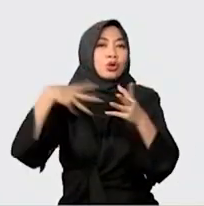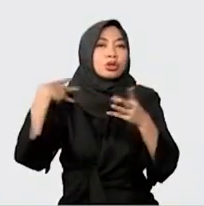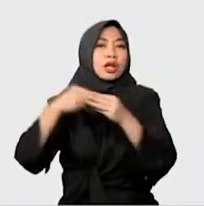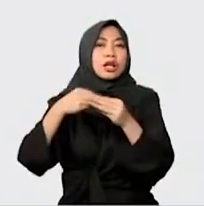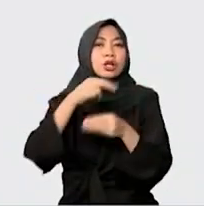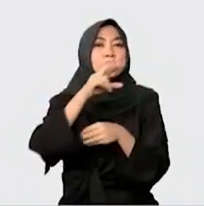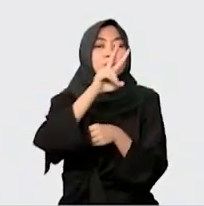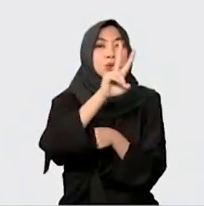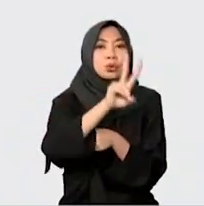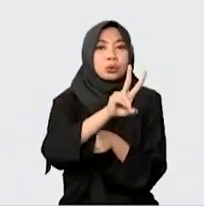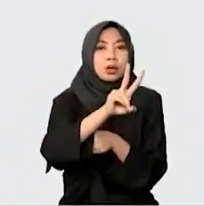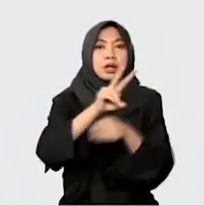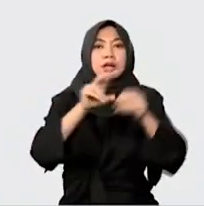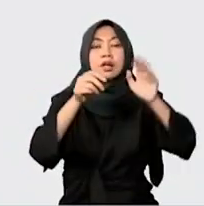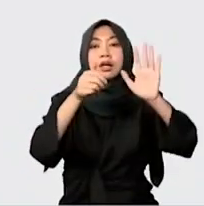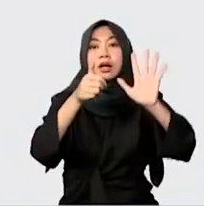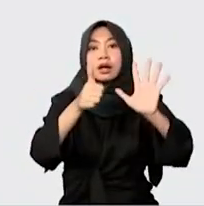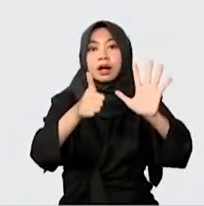adalah